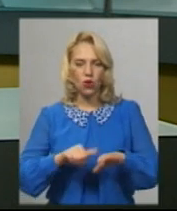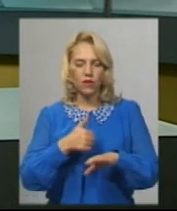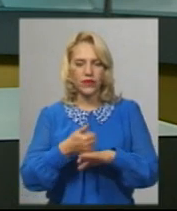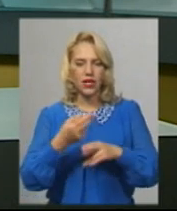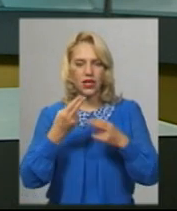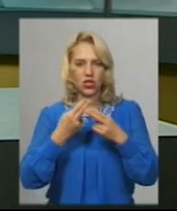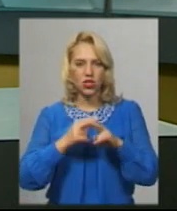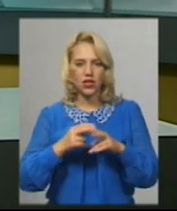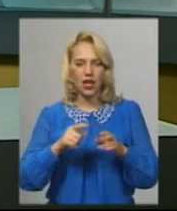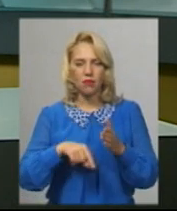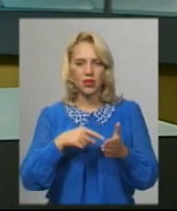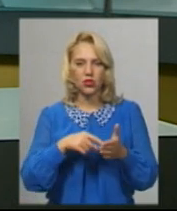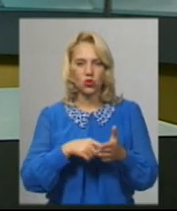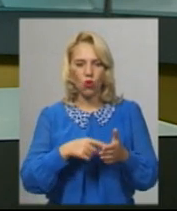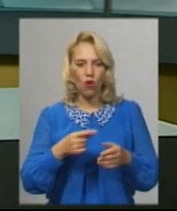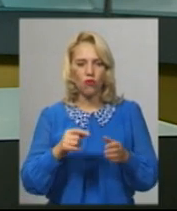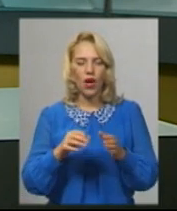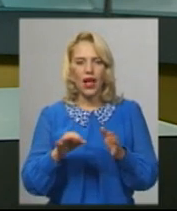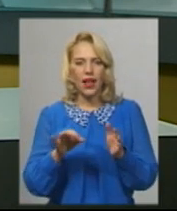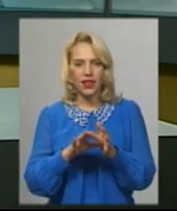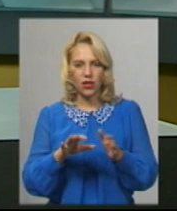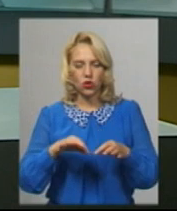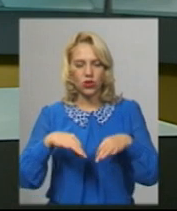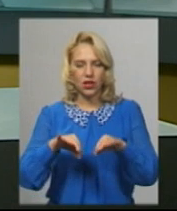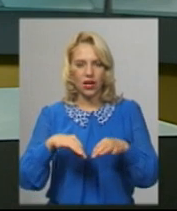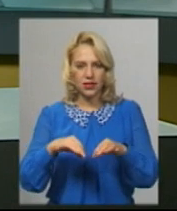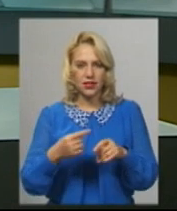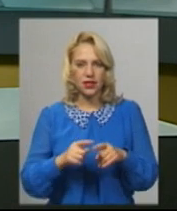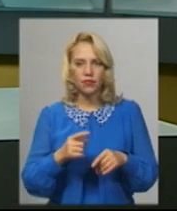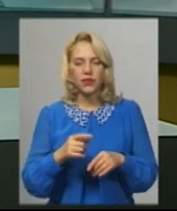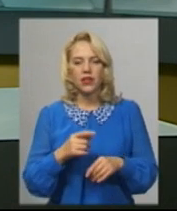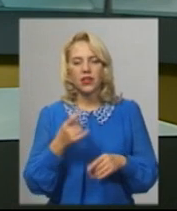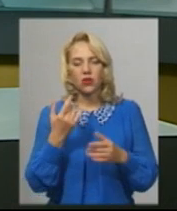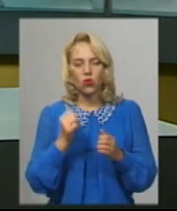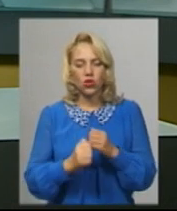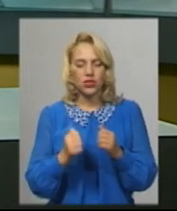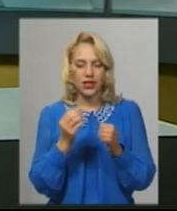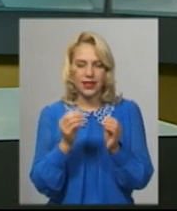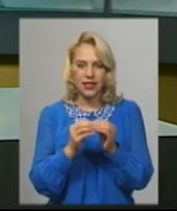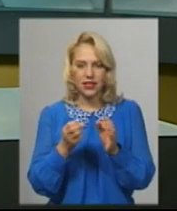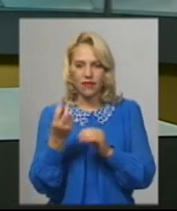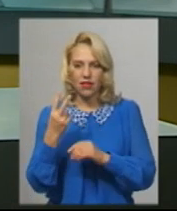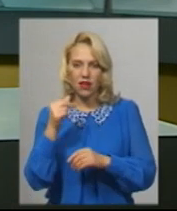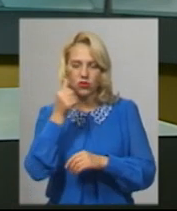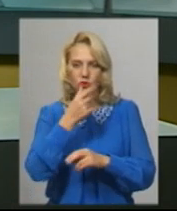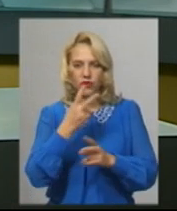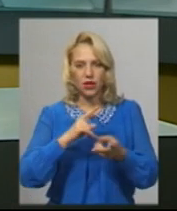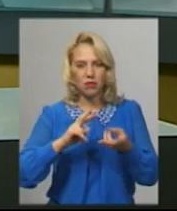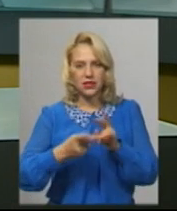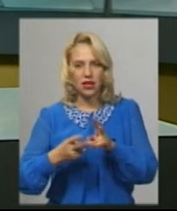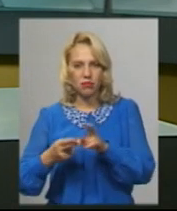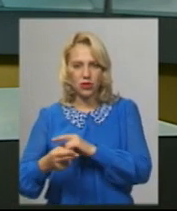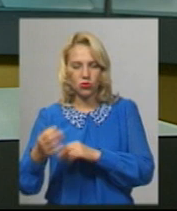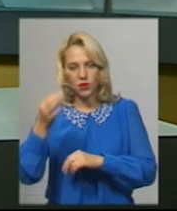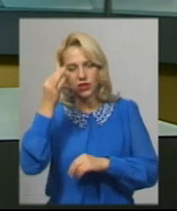комунального підприємства «Електротранс» Олексій Ковтун. За його словами, їх треба замінювати кожні 10-12 років. Нагадаю, сьогодні о 7